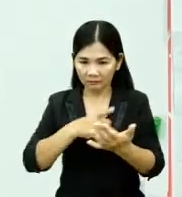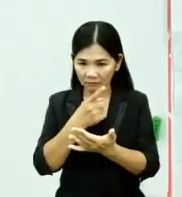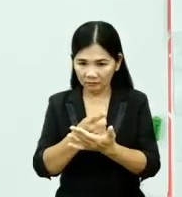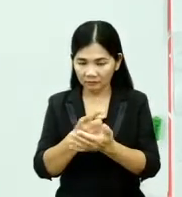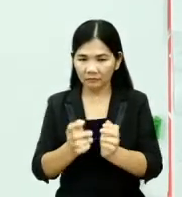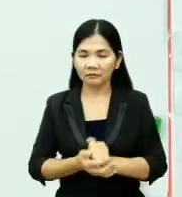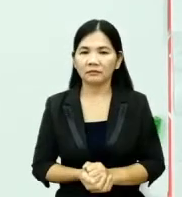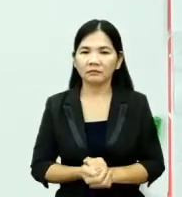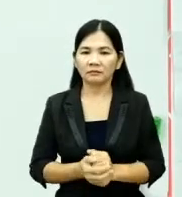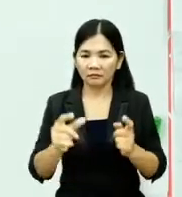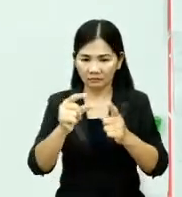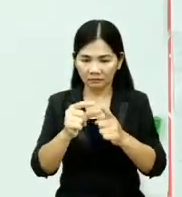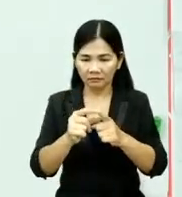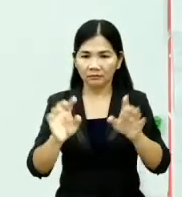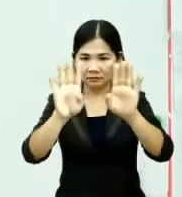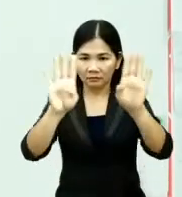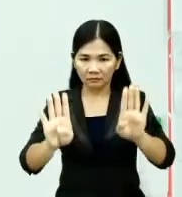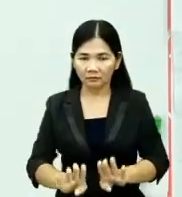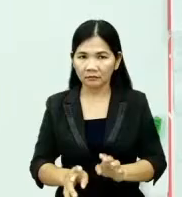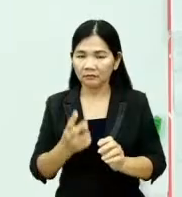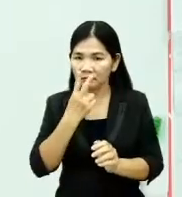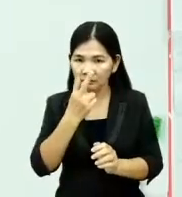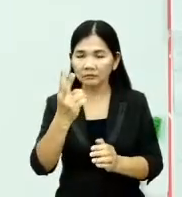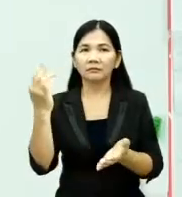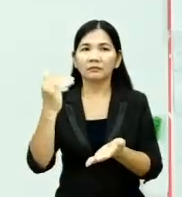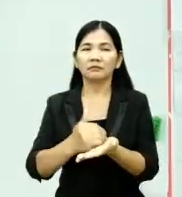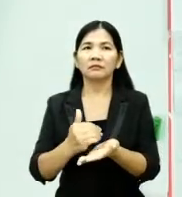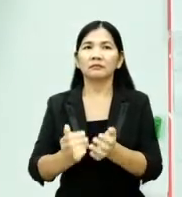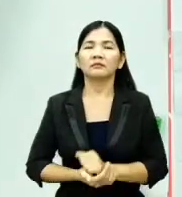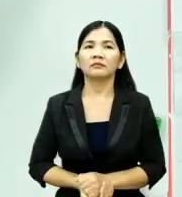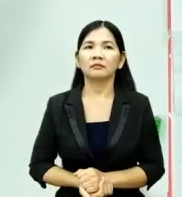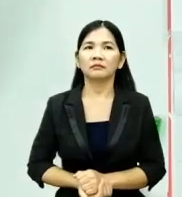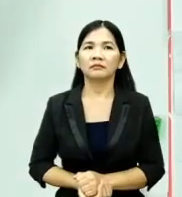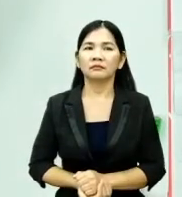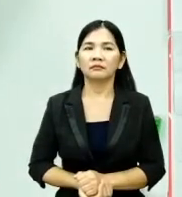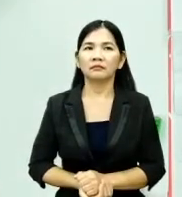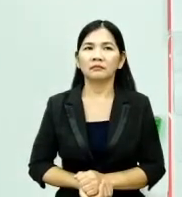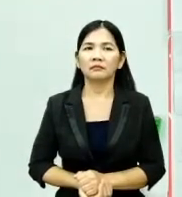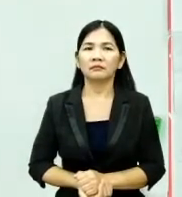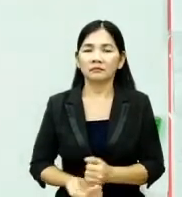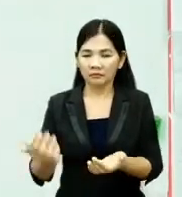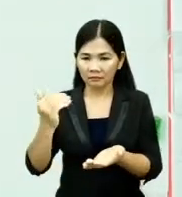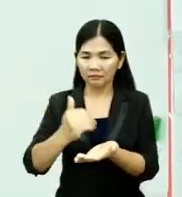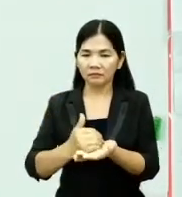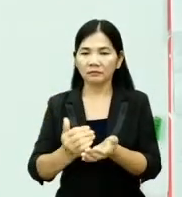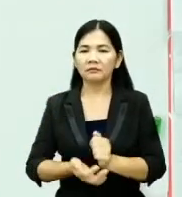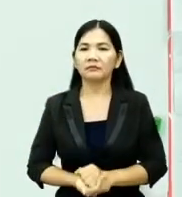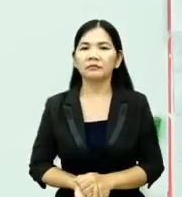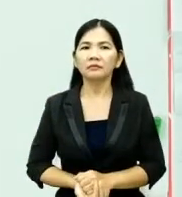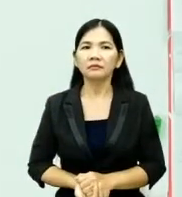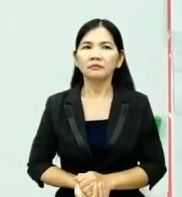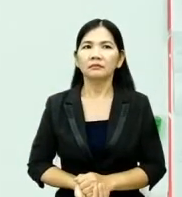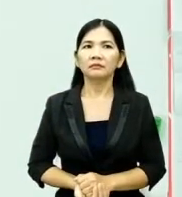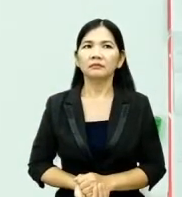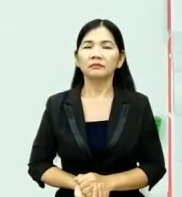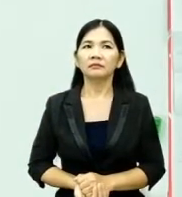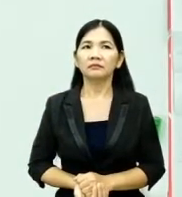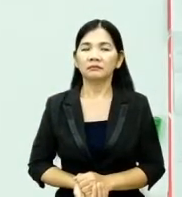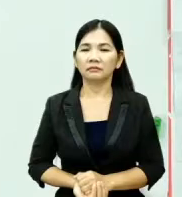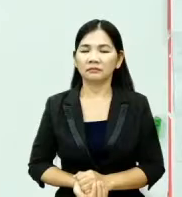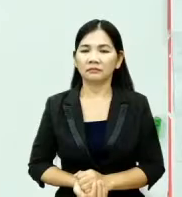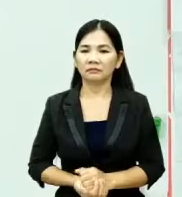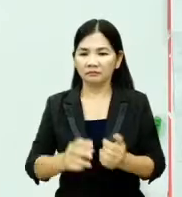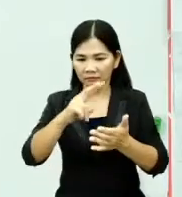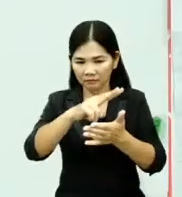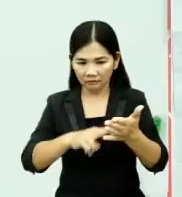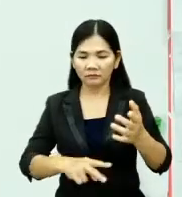ăn bịa tiếng ở này để lực đặt khen cho mùi nè cứ lang vinh nè con nè chà dừng ăn lang vinh một đồng tiền chà ông nàn